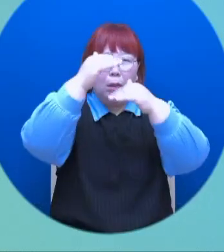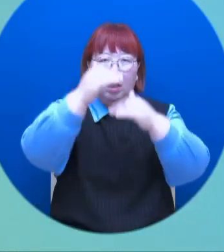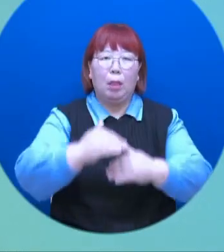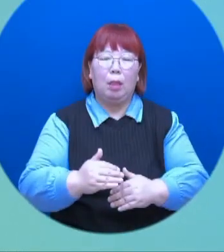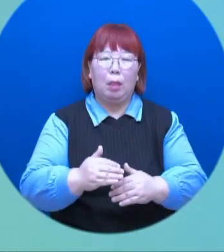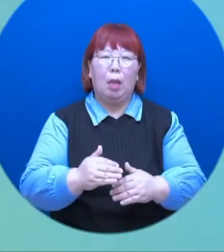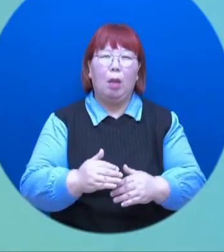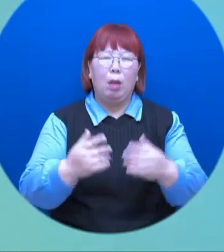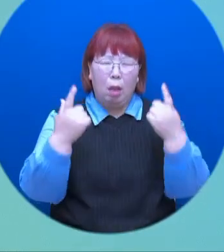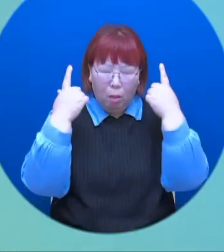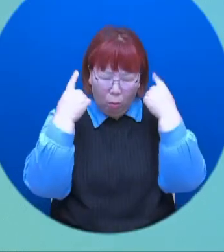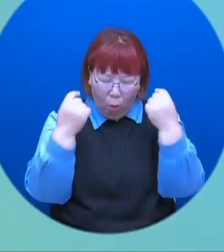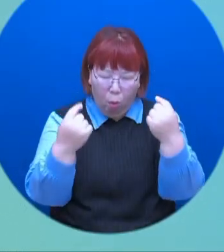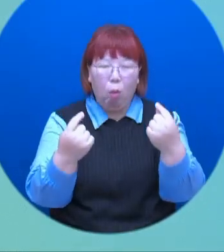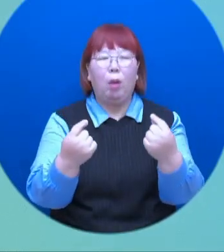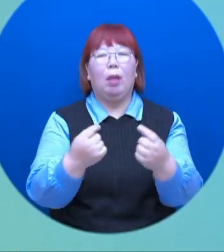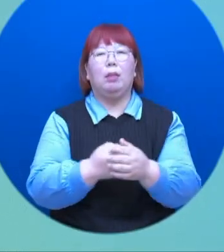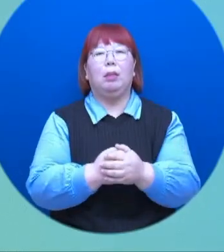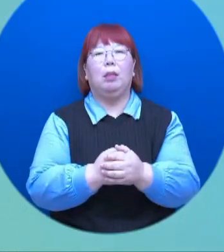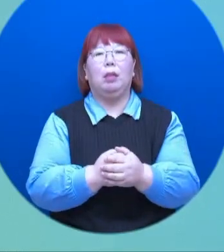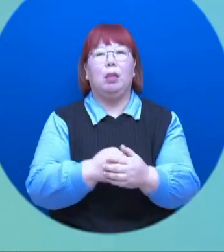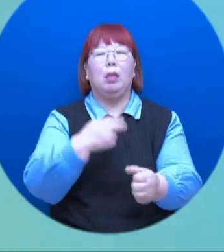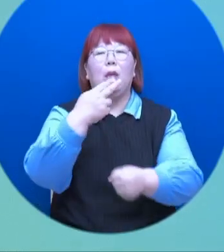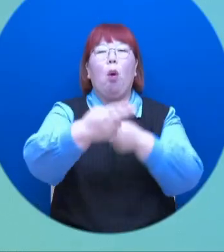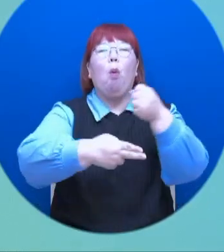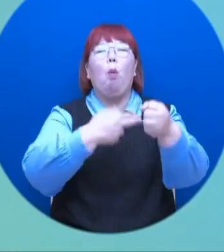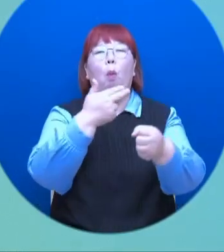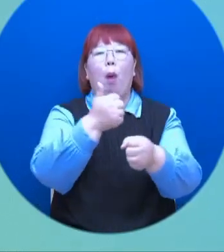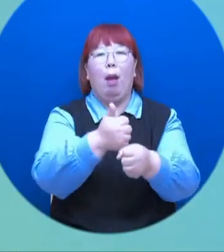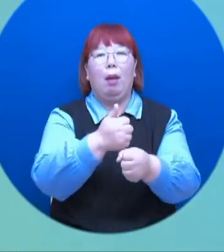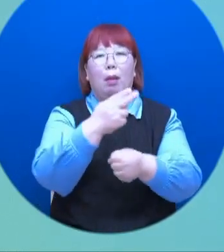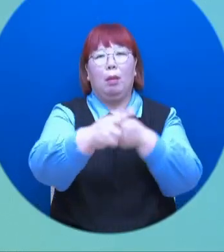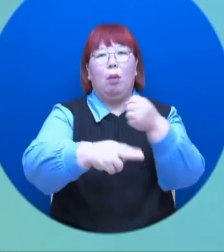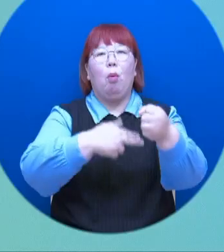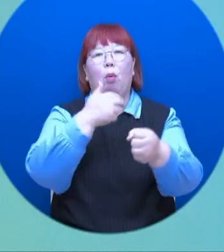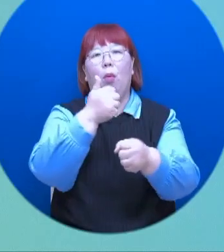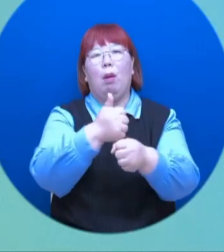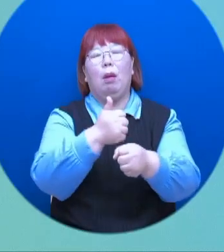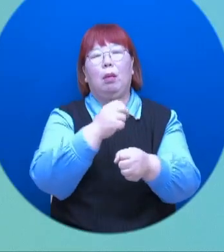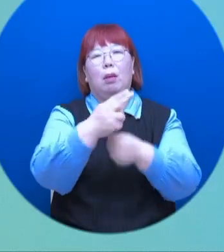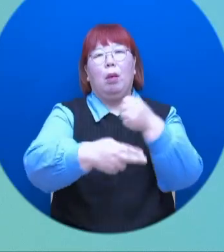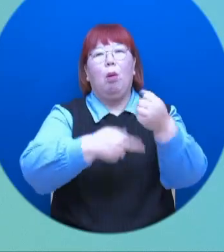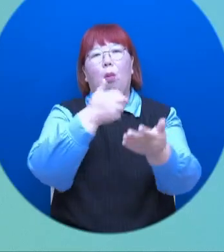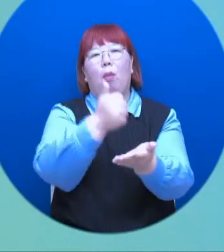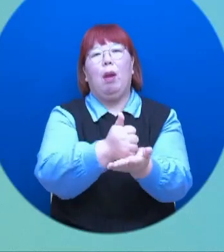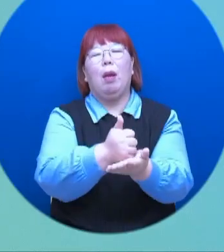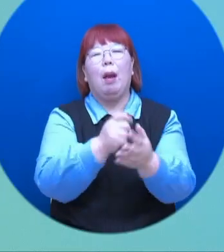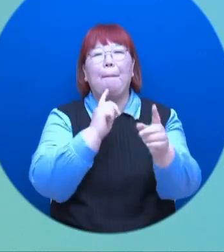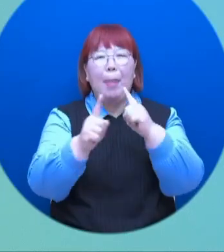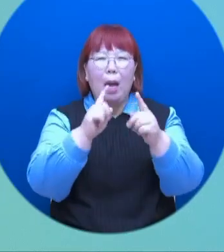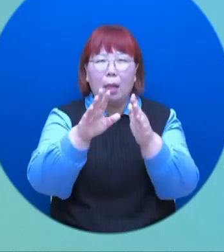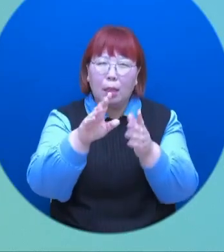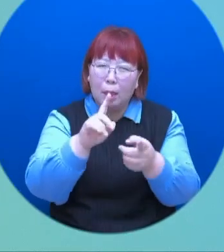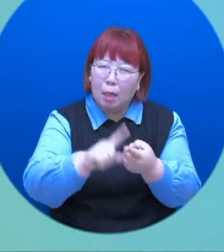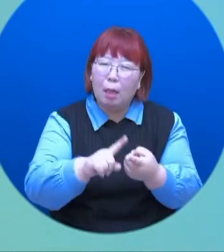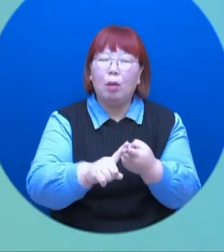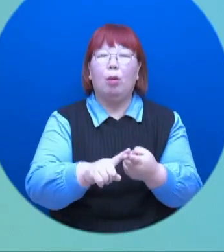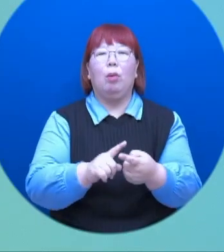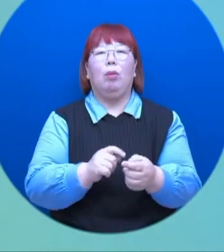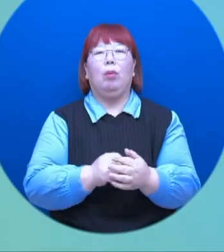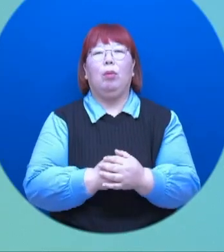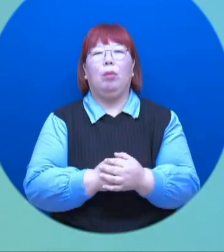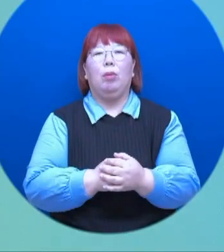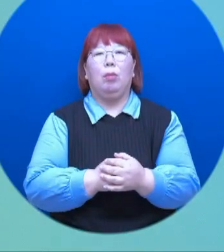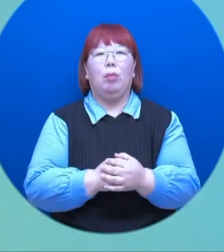6절에 똑같이 여호와께서 이러신 대로, 여호와께서 말씀하신